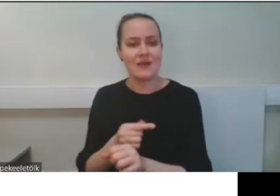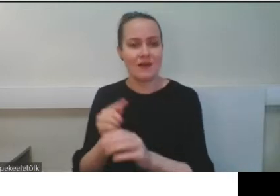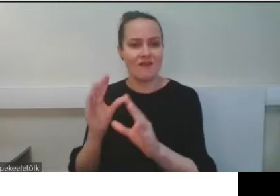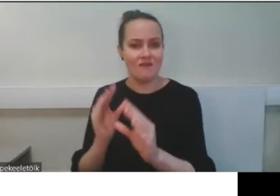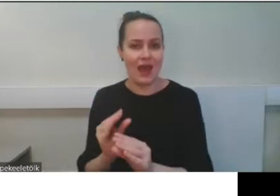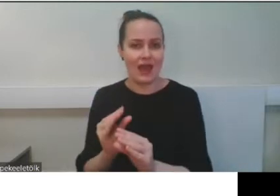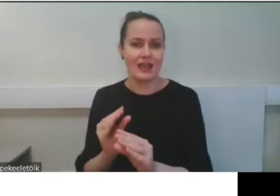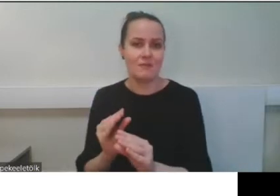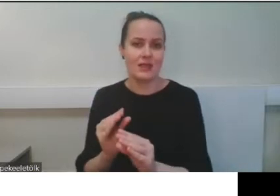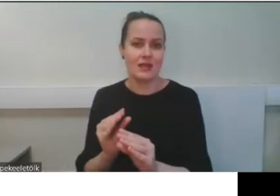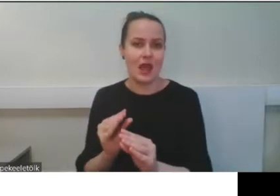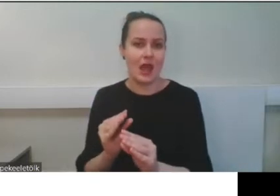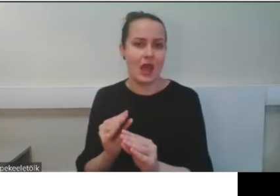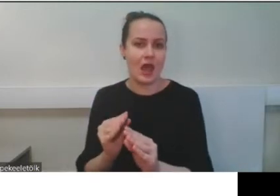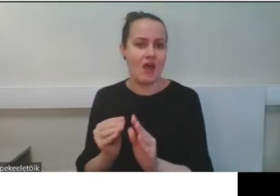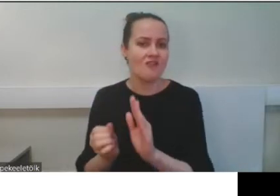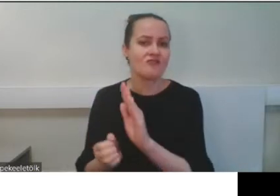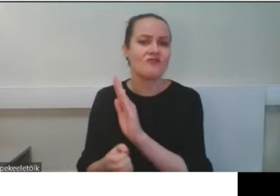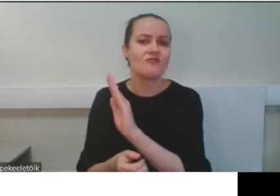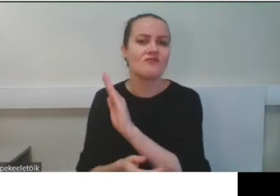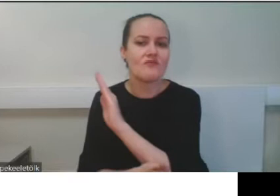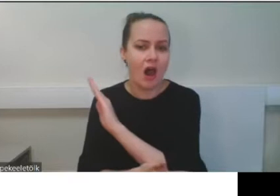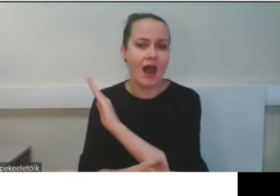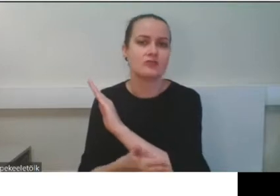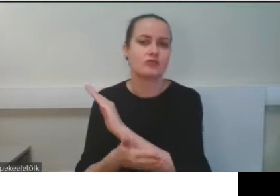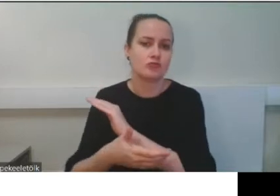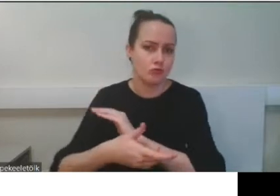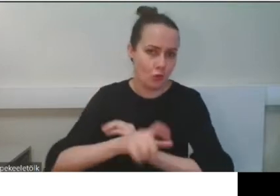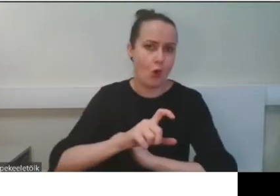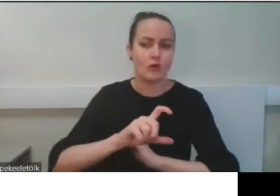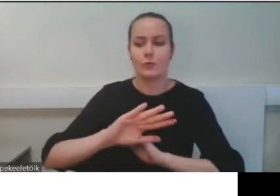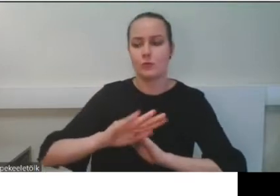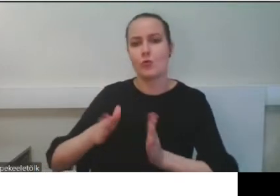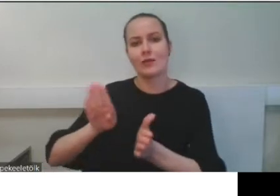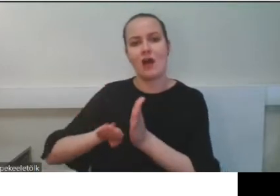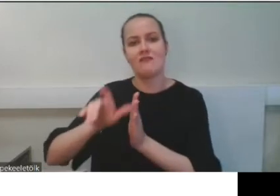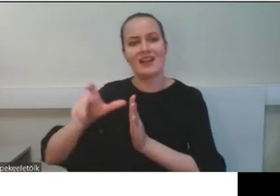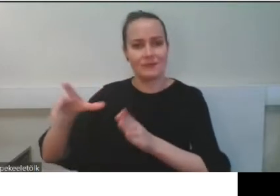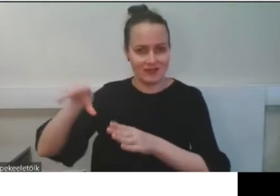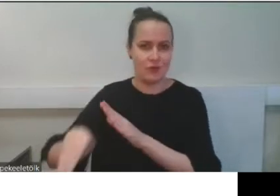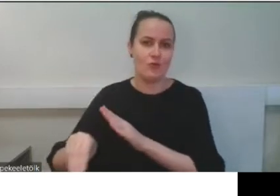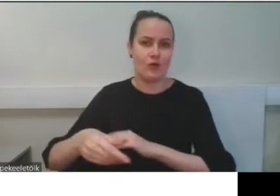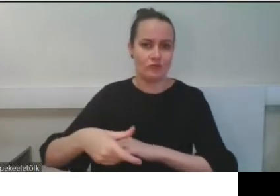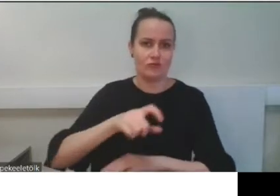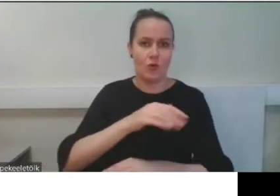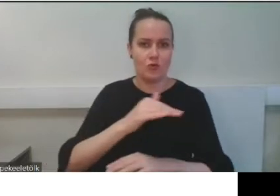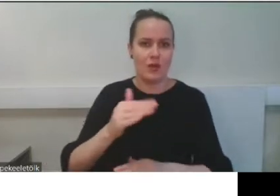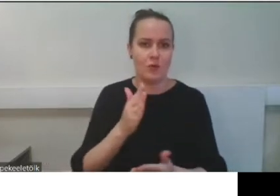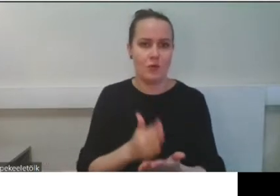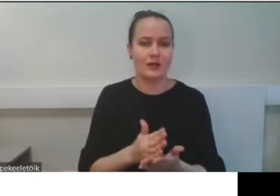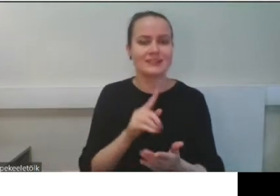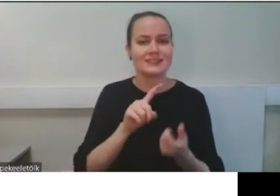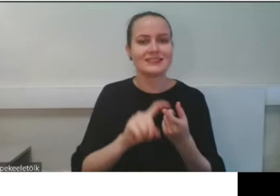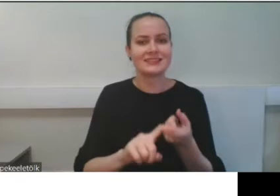üldse kogu elanikkonnas . ja see tähendab ka tegelikult seda , et et uuringu andmetes on juba väga raske välja